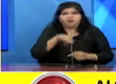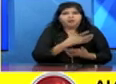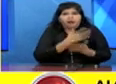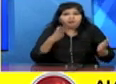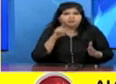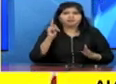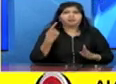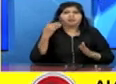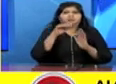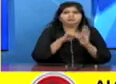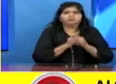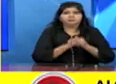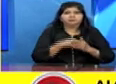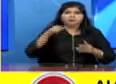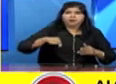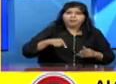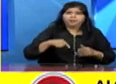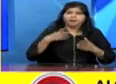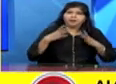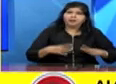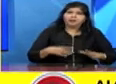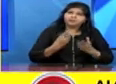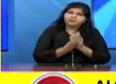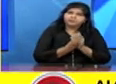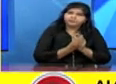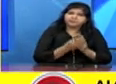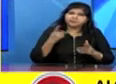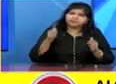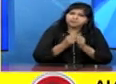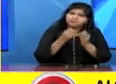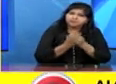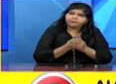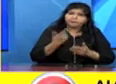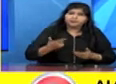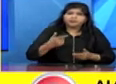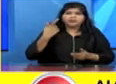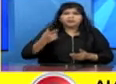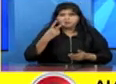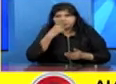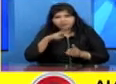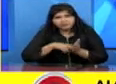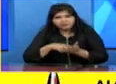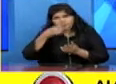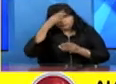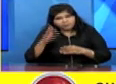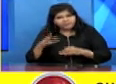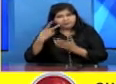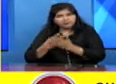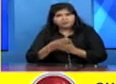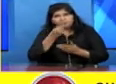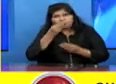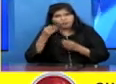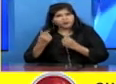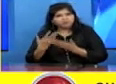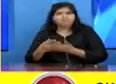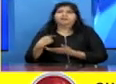तीव्र होनी चाहिए। हमारी मानवता का वास इस बात में है कि कहीं भर भी कोई गरीब, दुखी, भूखा नजर आता